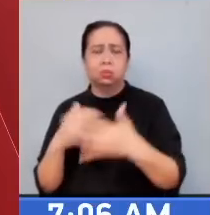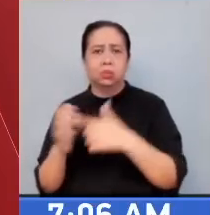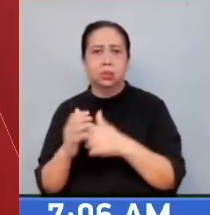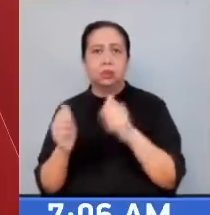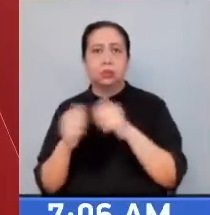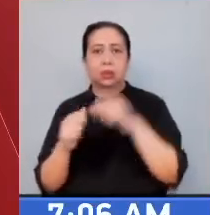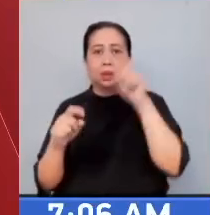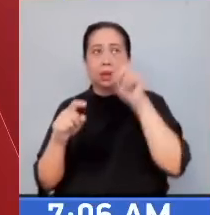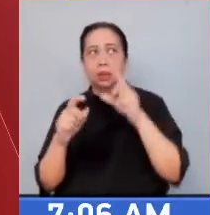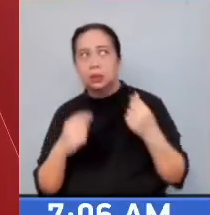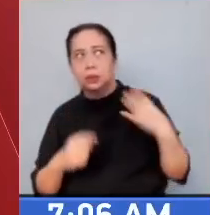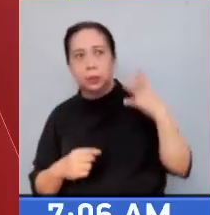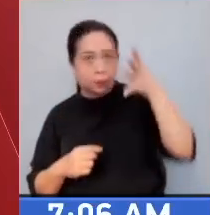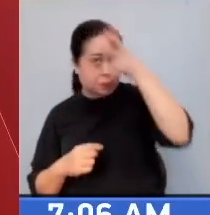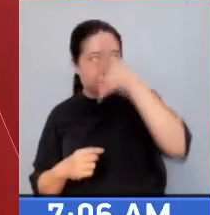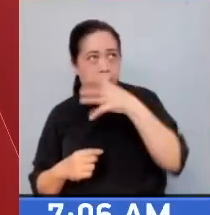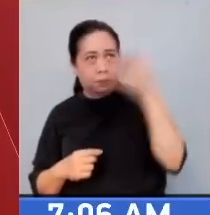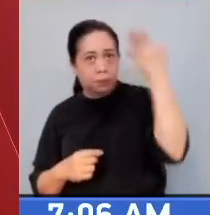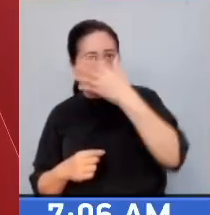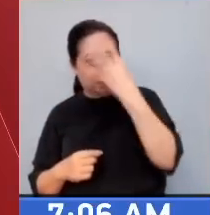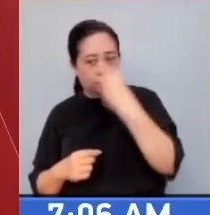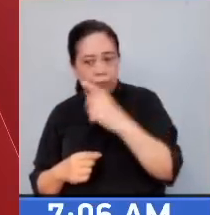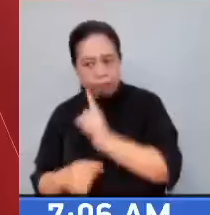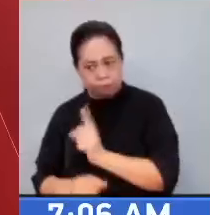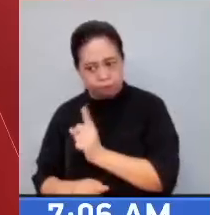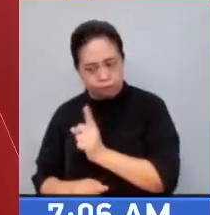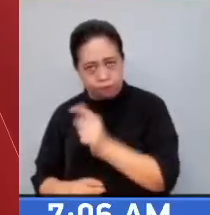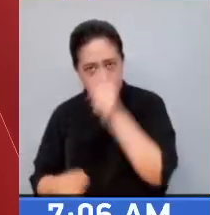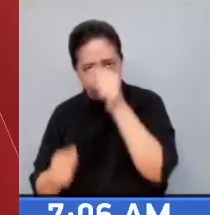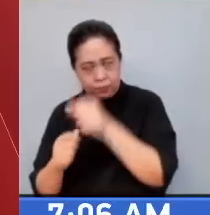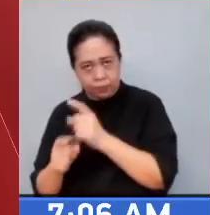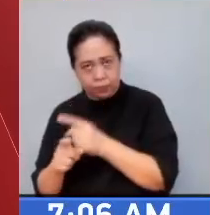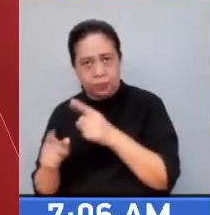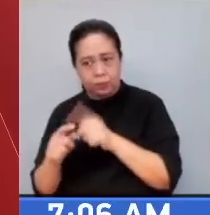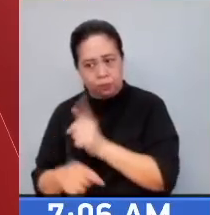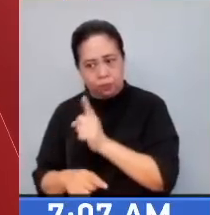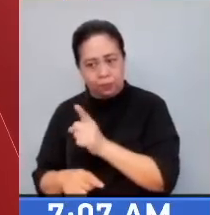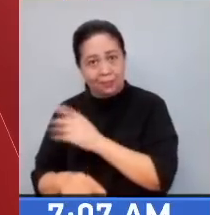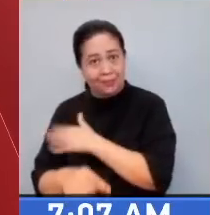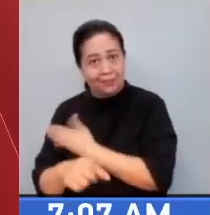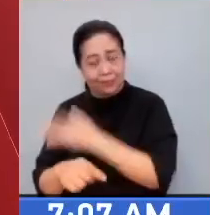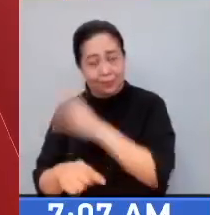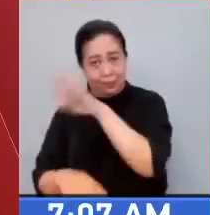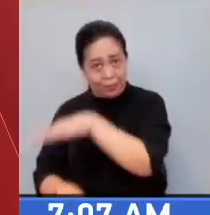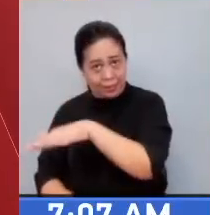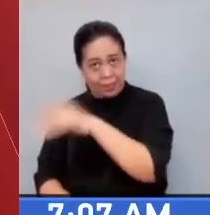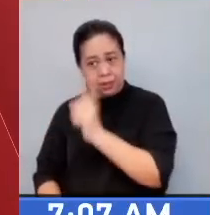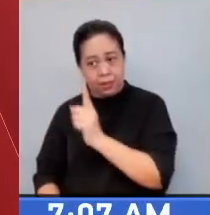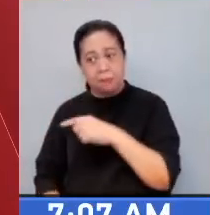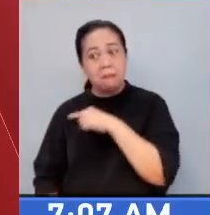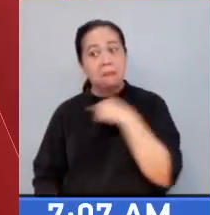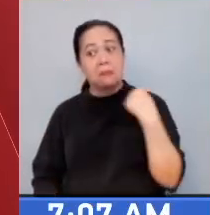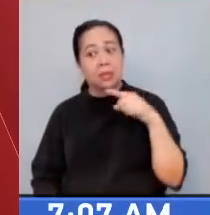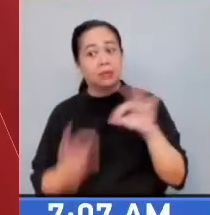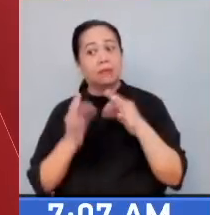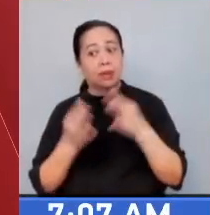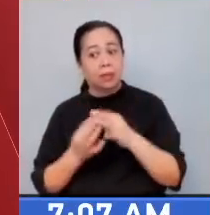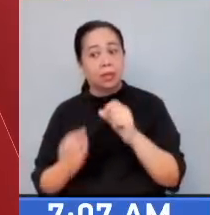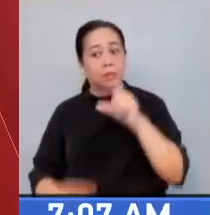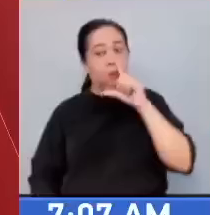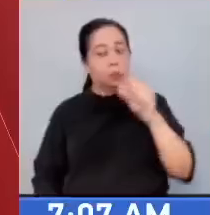Tapos, tatakutin niya. Tatakutin niya yung bata na pagpatayan daw yung pamilya niya pagka just in case na